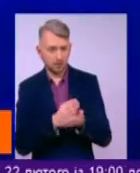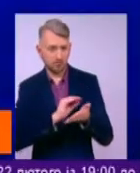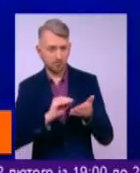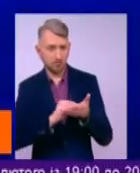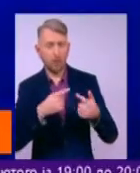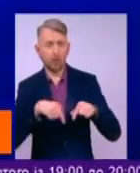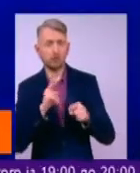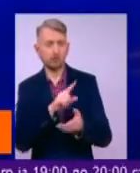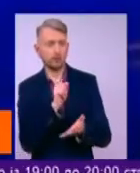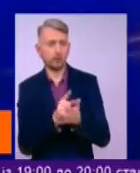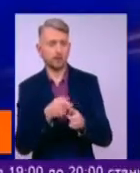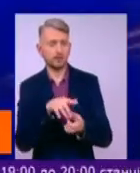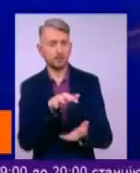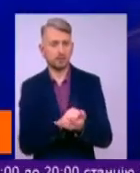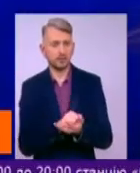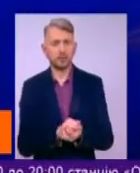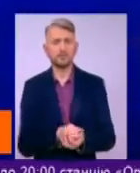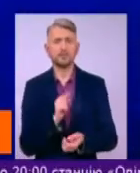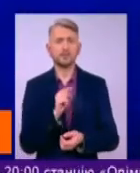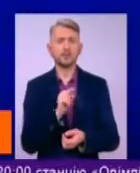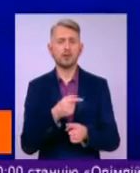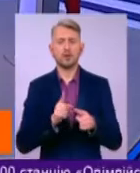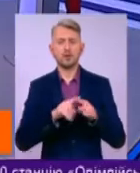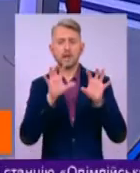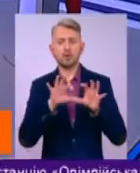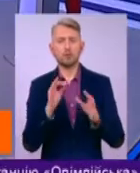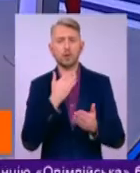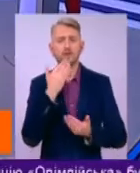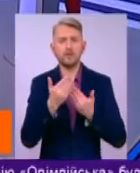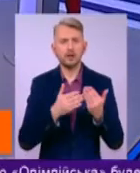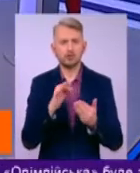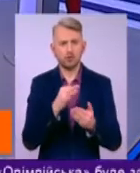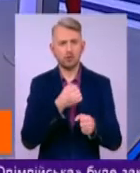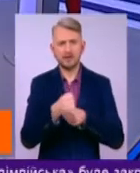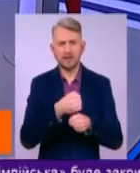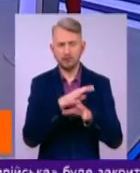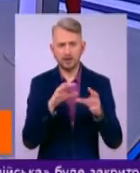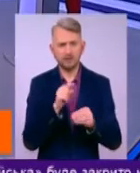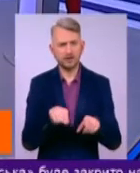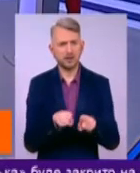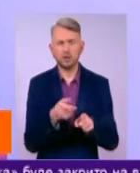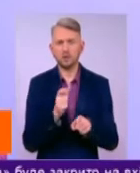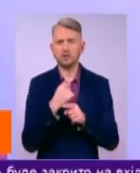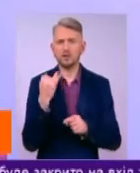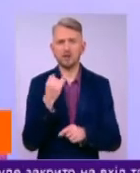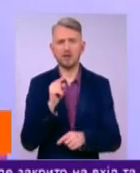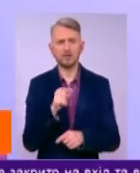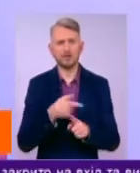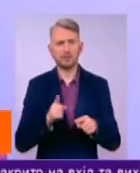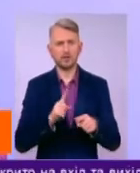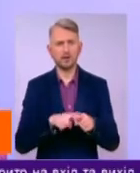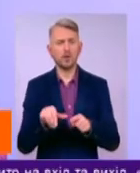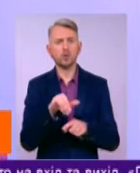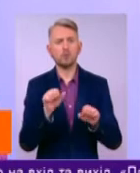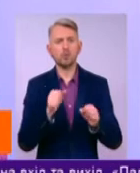які зобов'язані цим займатися. Ну, тут хіба що от цей закон про звернення щодо насильства взагалі, він такий дуже цікавий. Там оцих от, куди